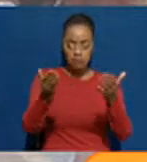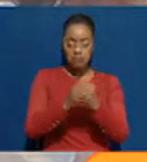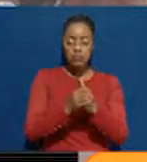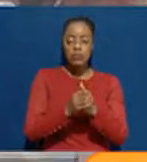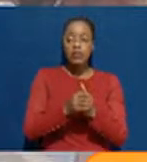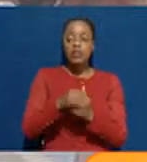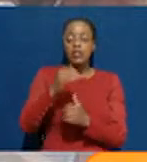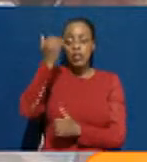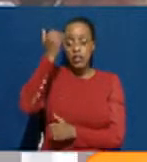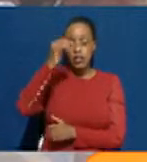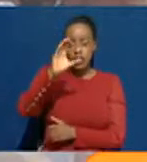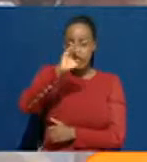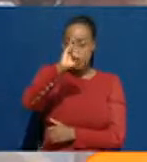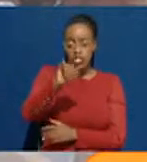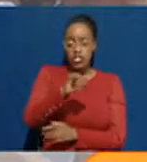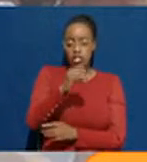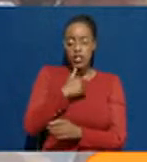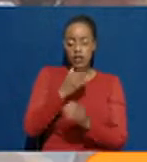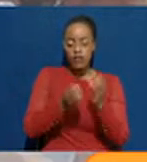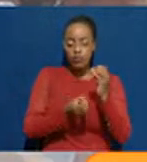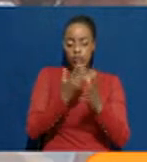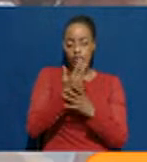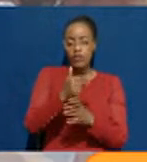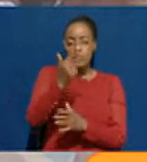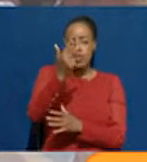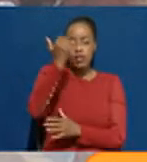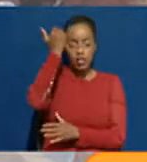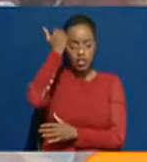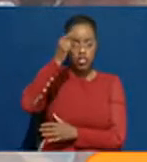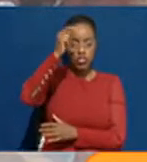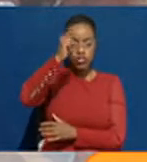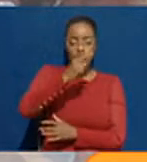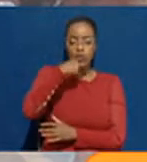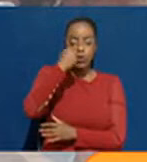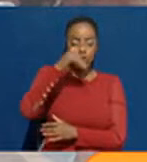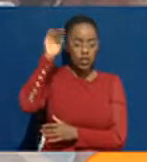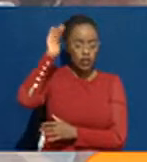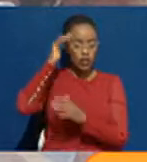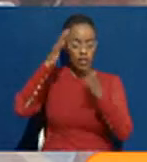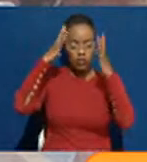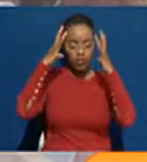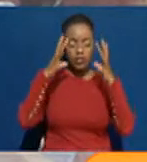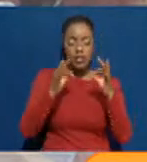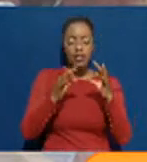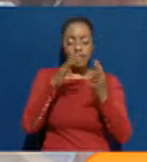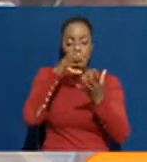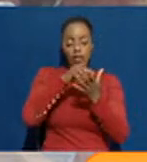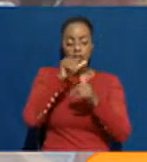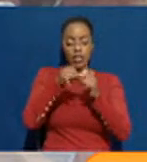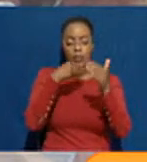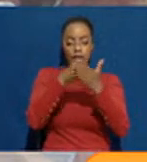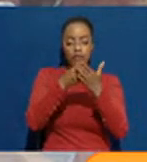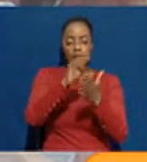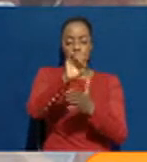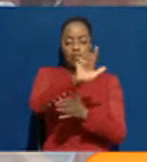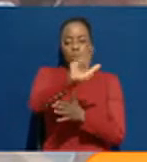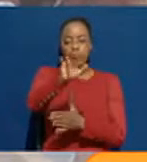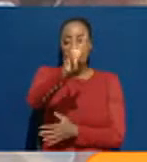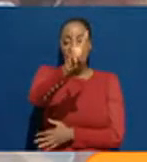ni kwamba Jaji Mkuu Martha Koome ameunda jopo la majaji watatu watakaosikiza na kuamua kesi kuhusu sheria ya fedha ya